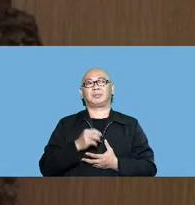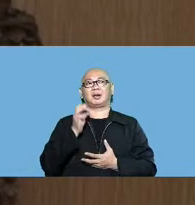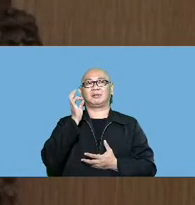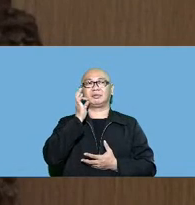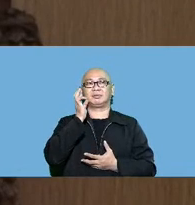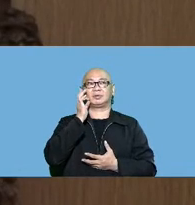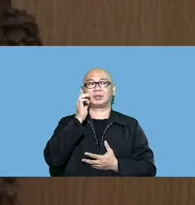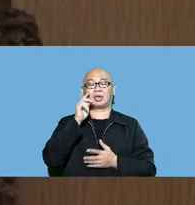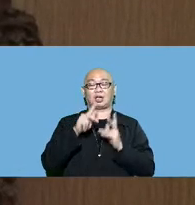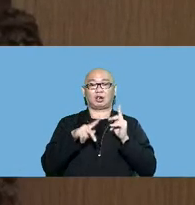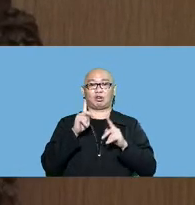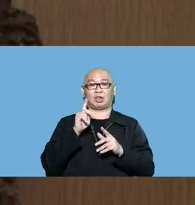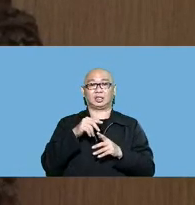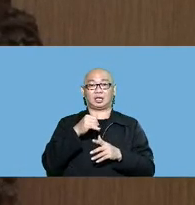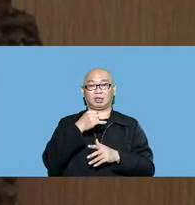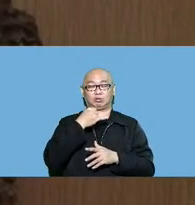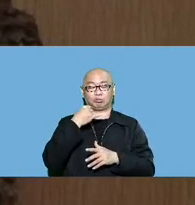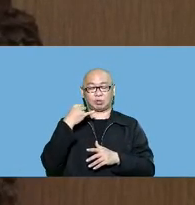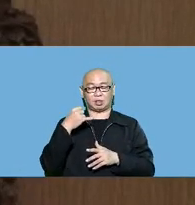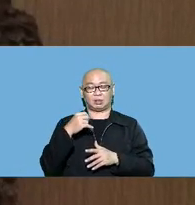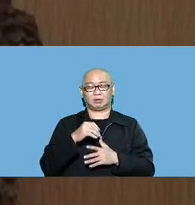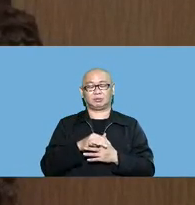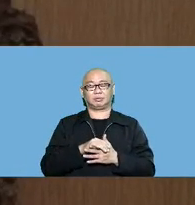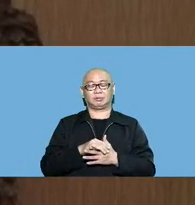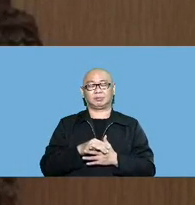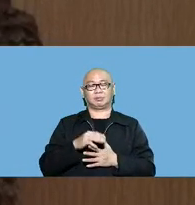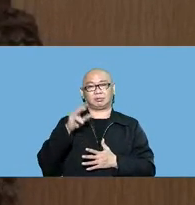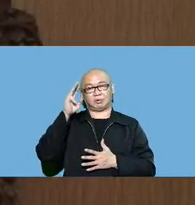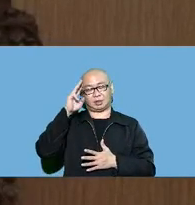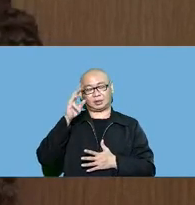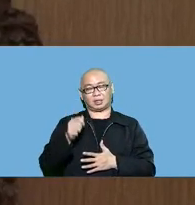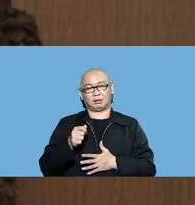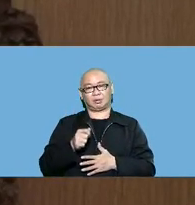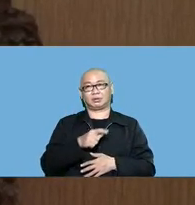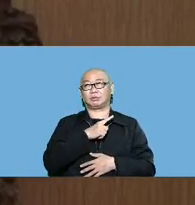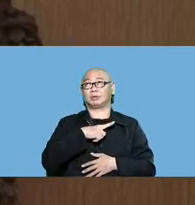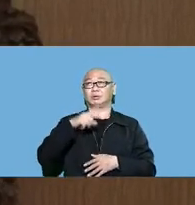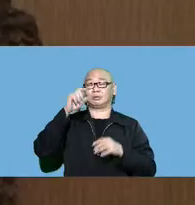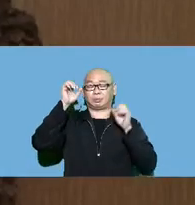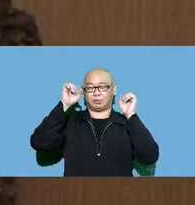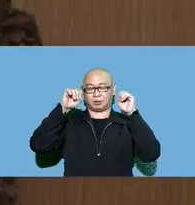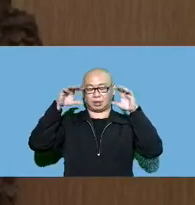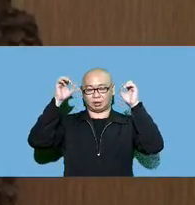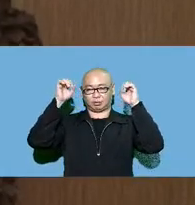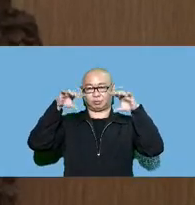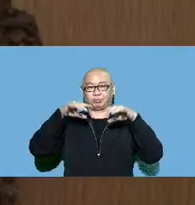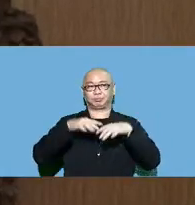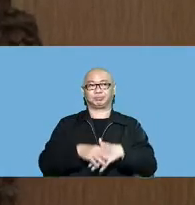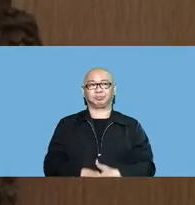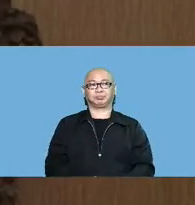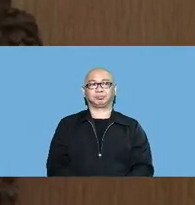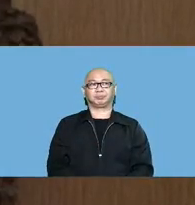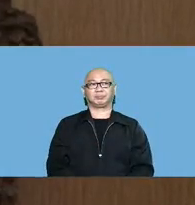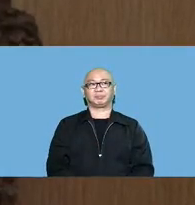maaf apabila ada kekurangan. Billahi taufik wal hidayah. Wassalamualaikum warahmatullahi wabarakatuh.